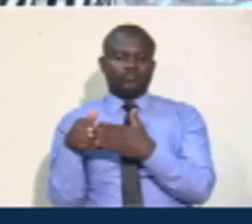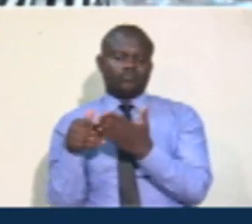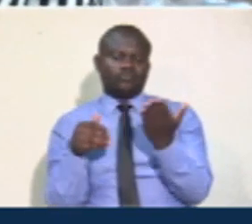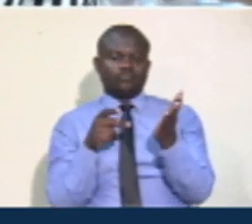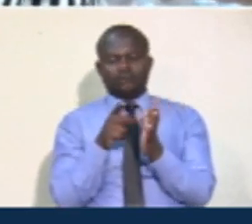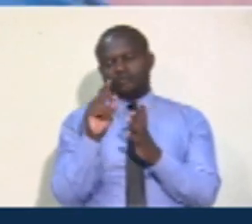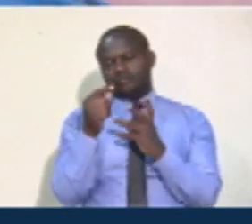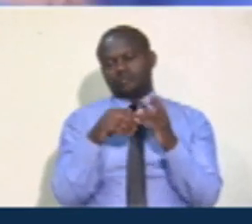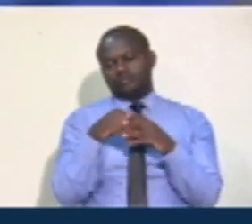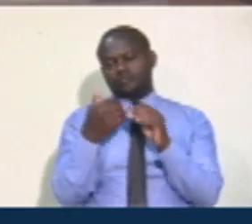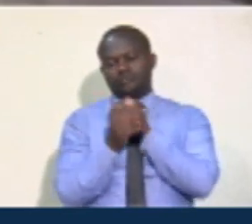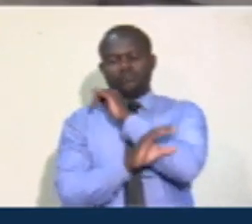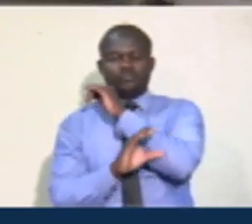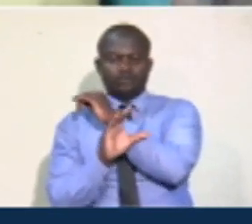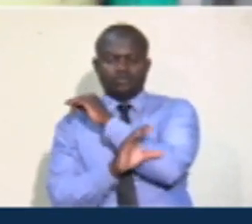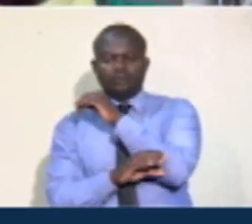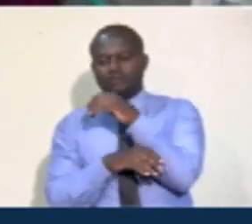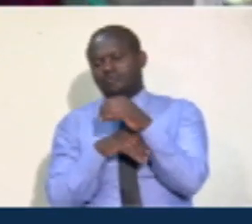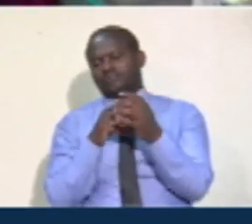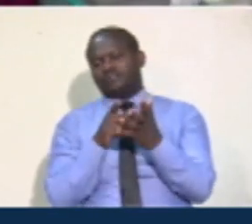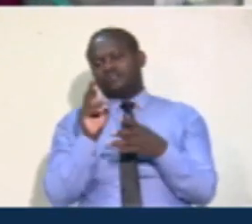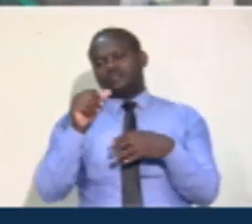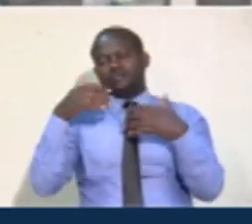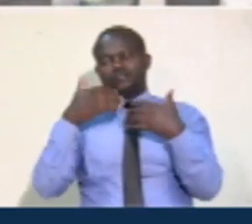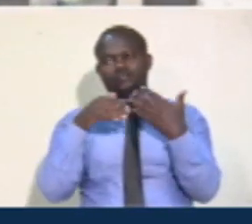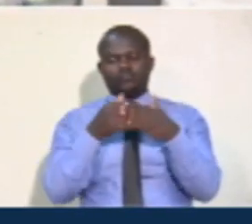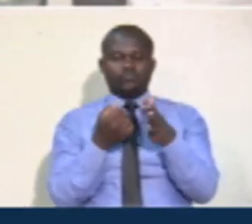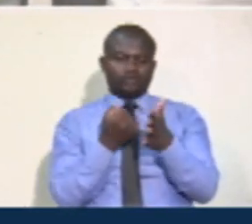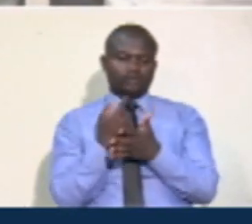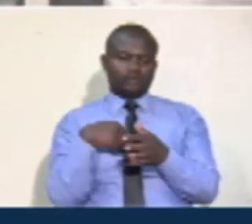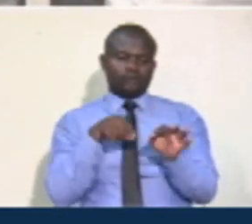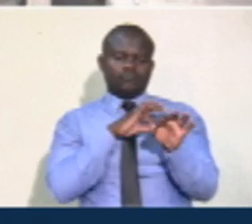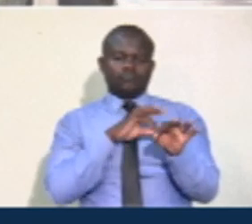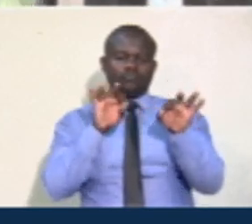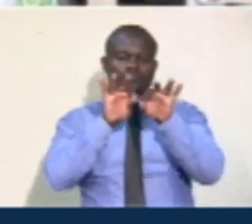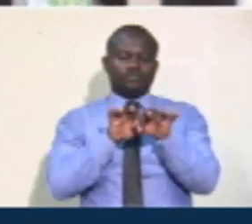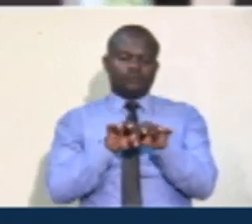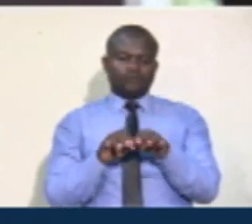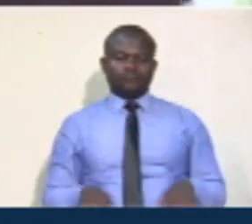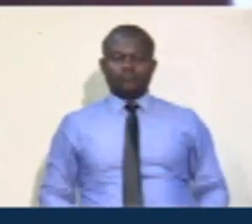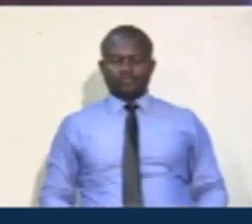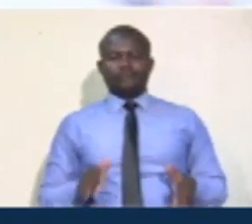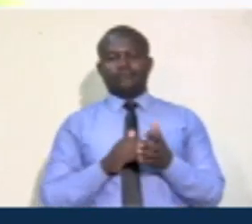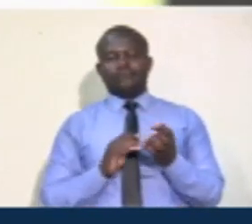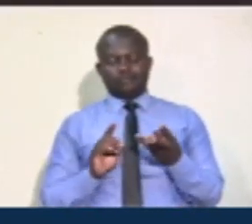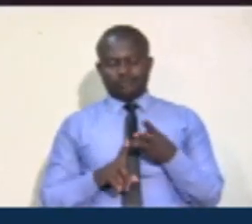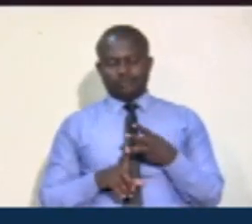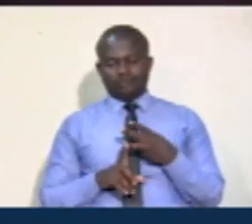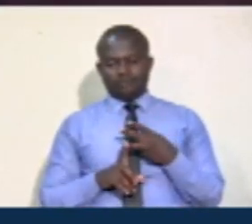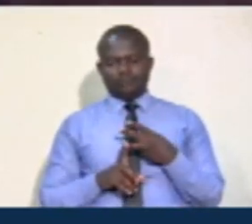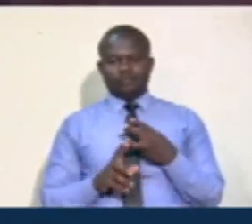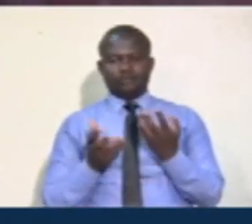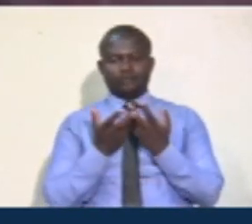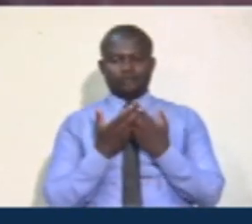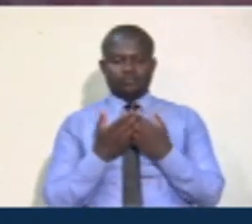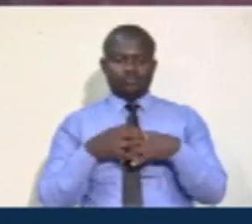utumiza ibintu hanze abitumiza bimuhenze bigatuma rero n'ibiciro bizamuka akaba n'impamvu ya gatatu ijyanye